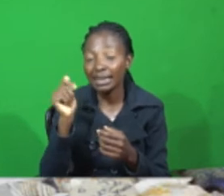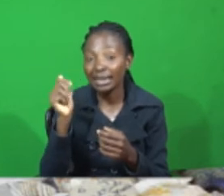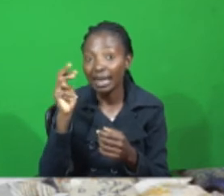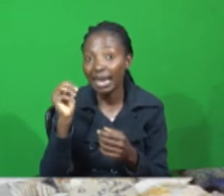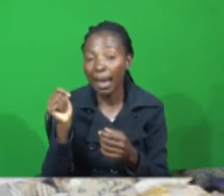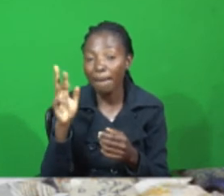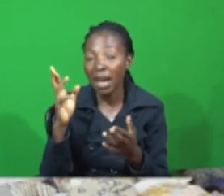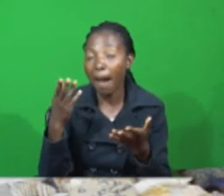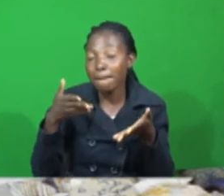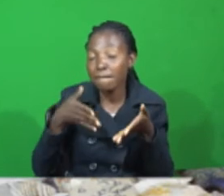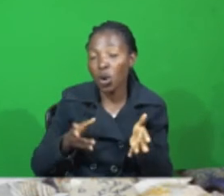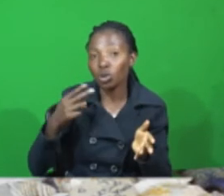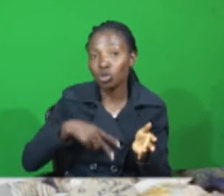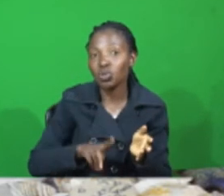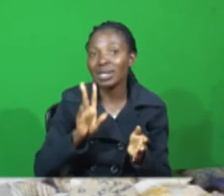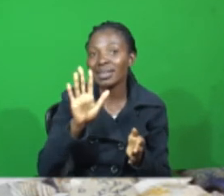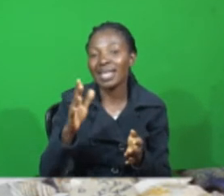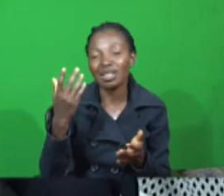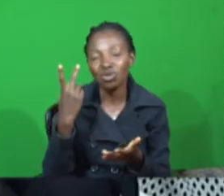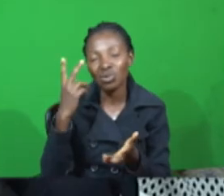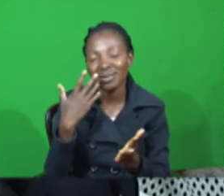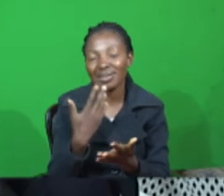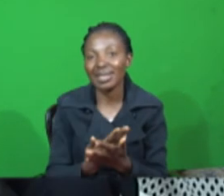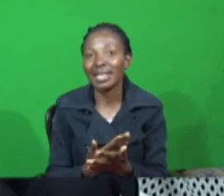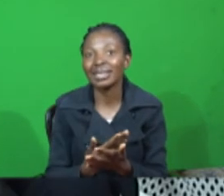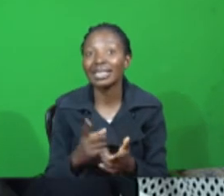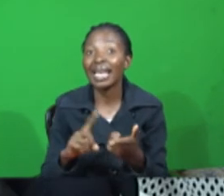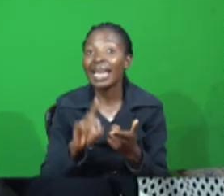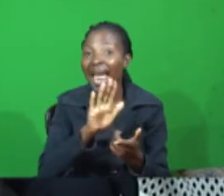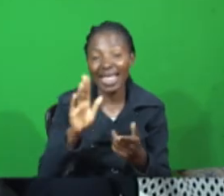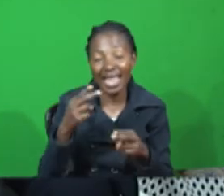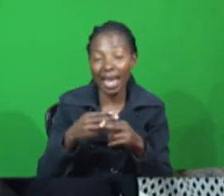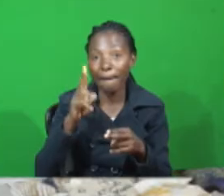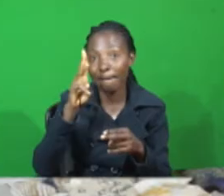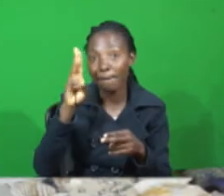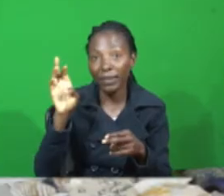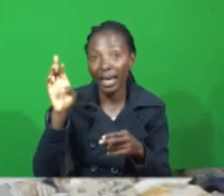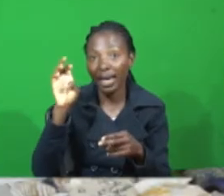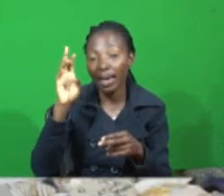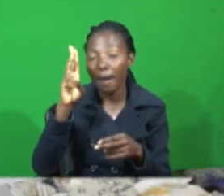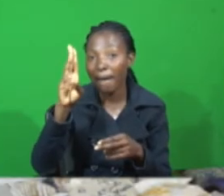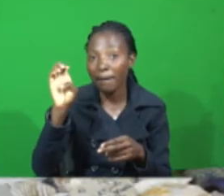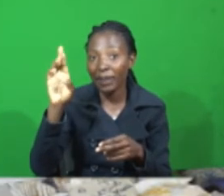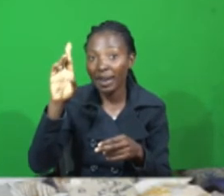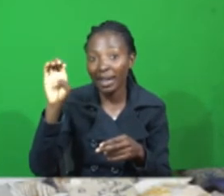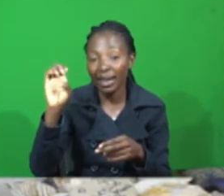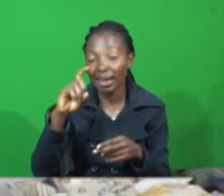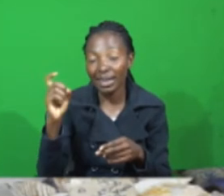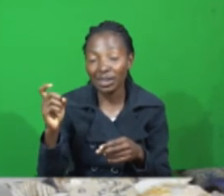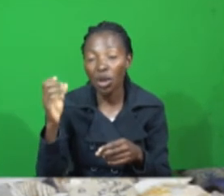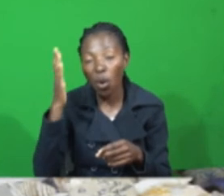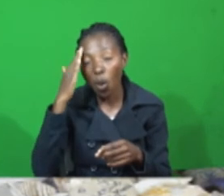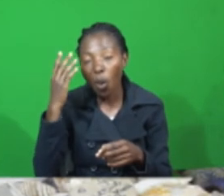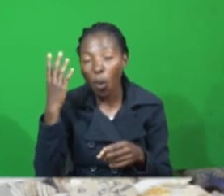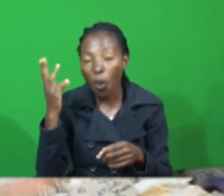vana vake vairi vakomana. Panotori nemumwe ainzi Perezi. Akatozoita zisekuru raJesu. Mm-hmm.